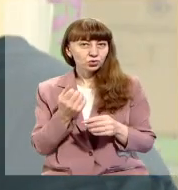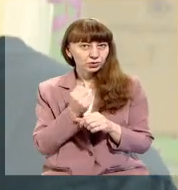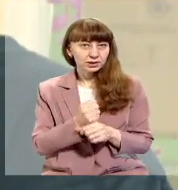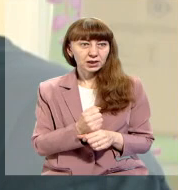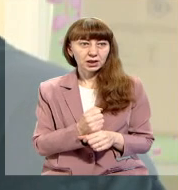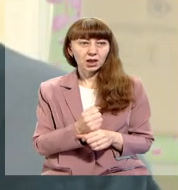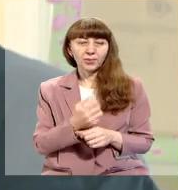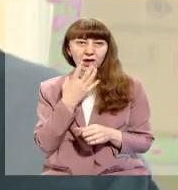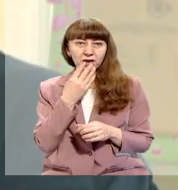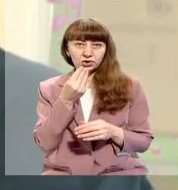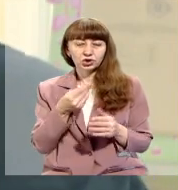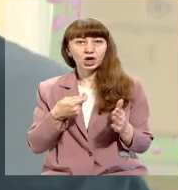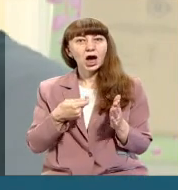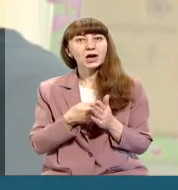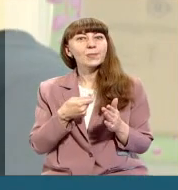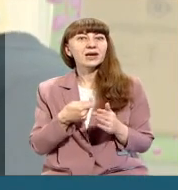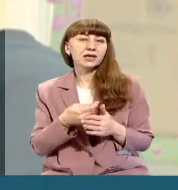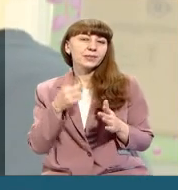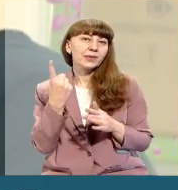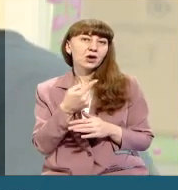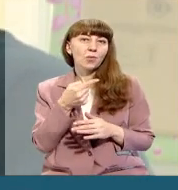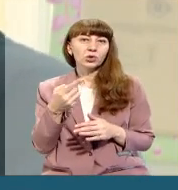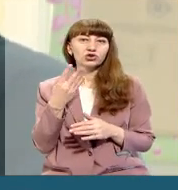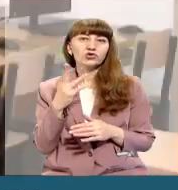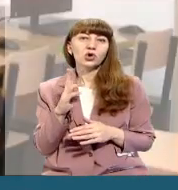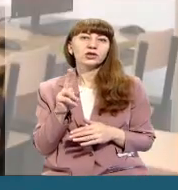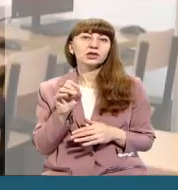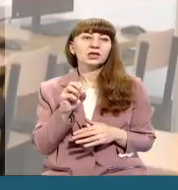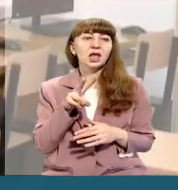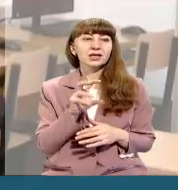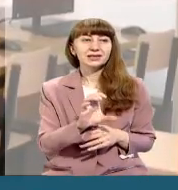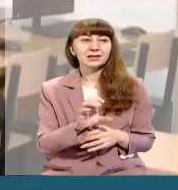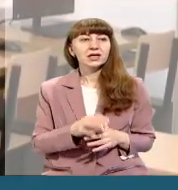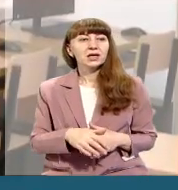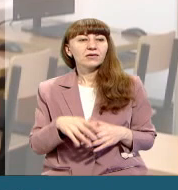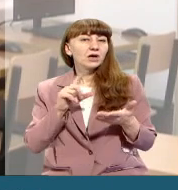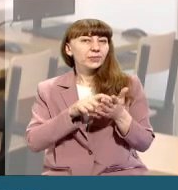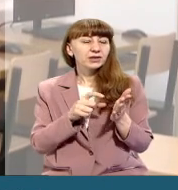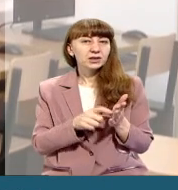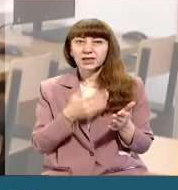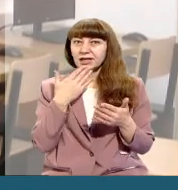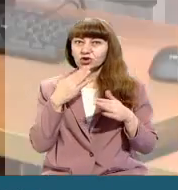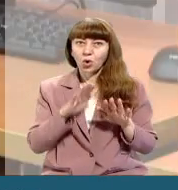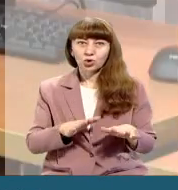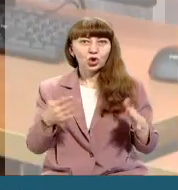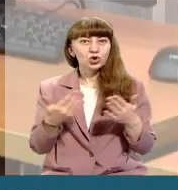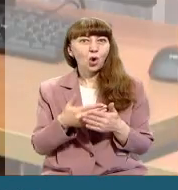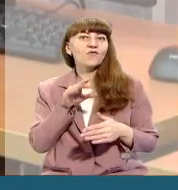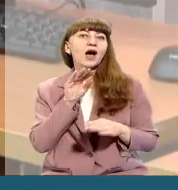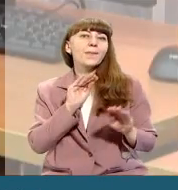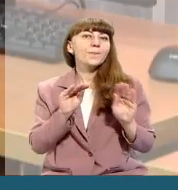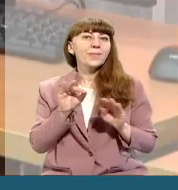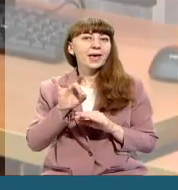нас с первого по четвёртый класс питание хорошее В кабинетах появилась не только новая мебель но